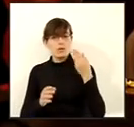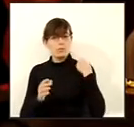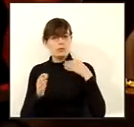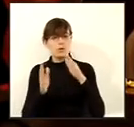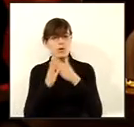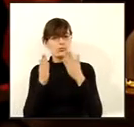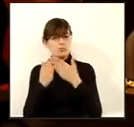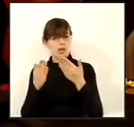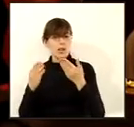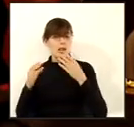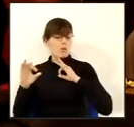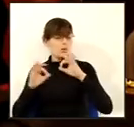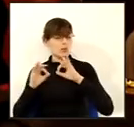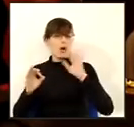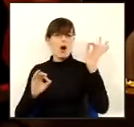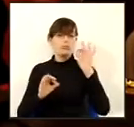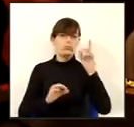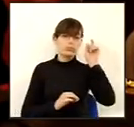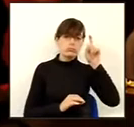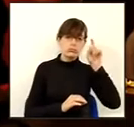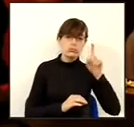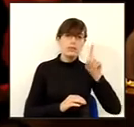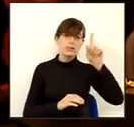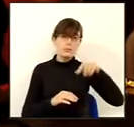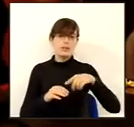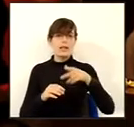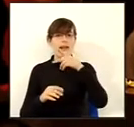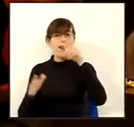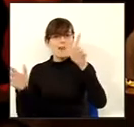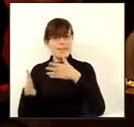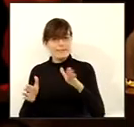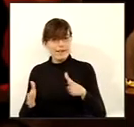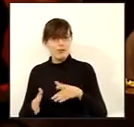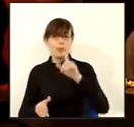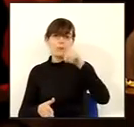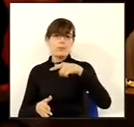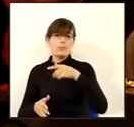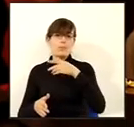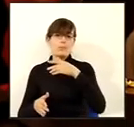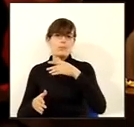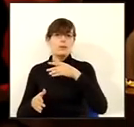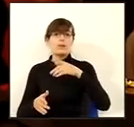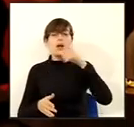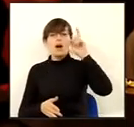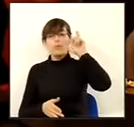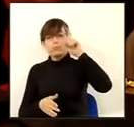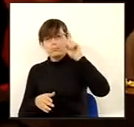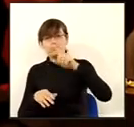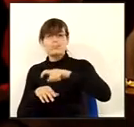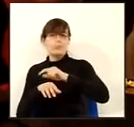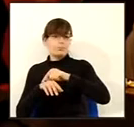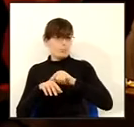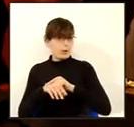món del teatre, de la docència, des de la literatura, la política i la poesia, ha estat, com a biguetà, l'estima a la ciutat i al